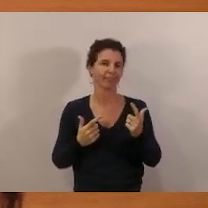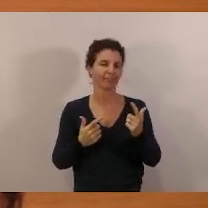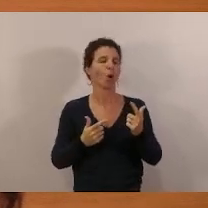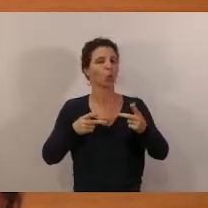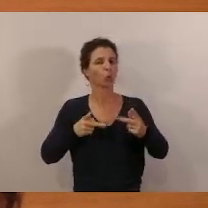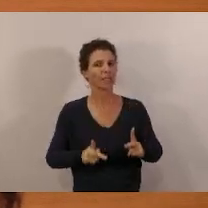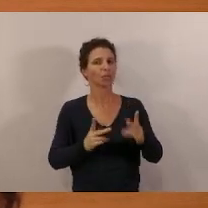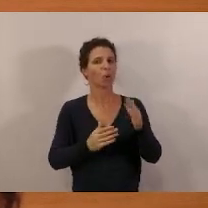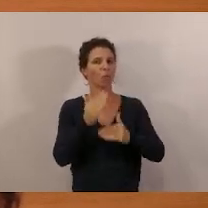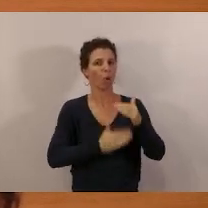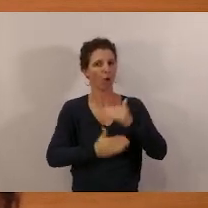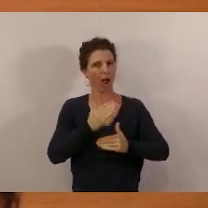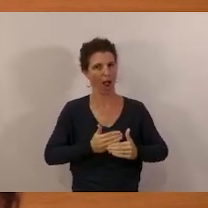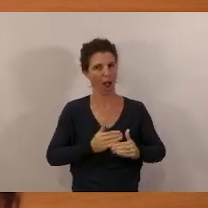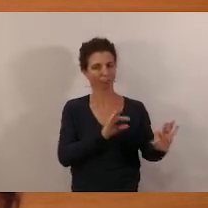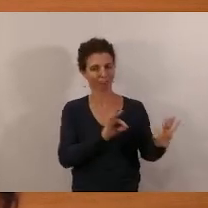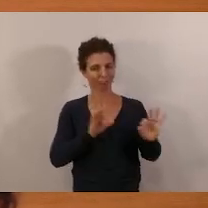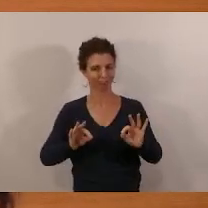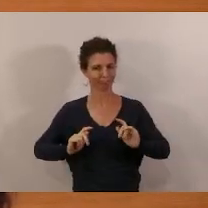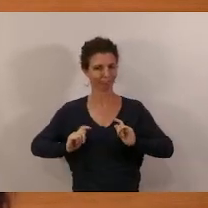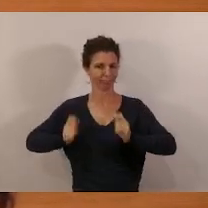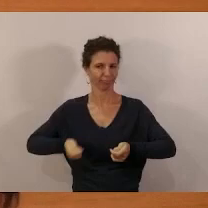programme sur ce sujet-là.